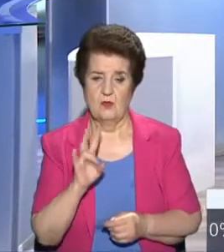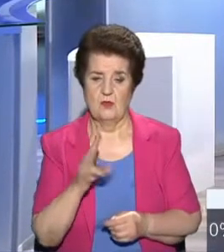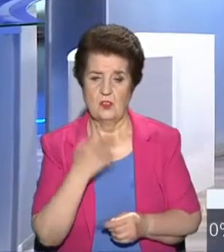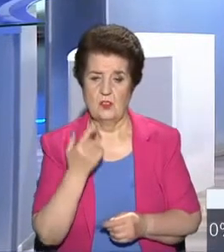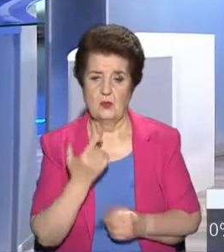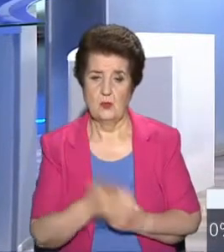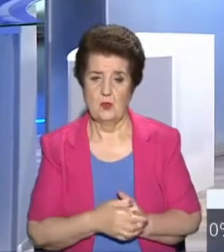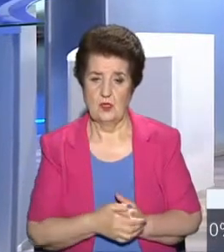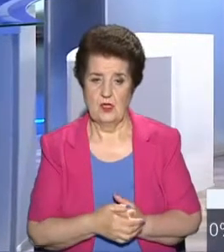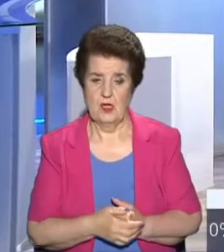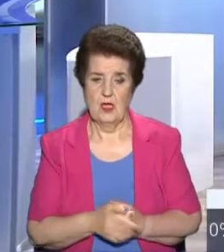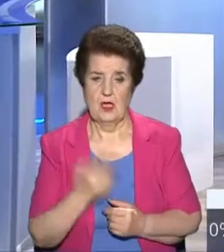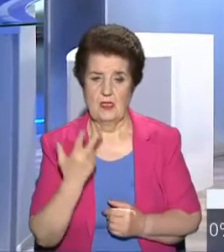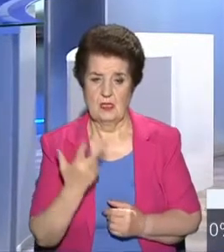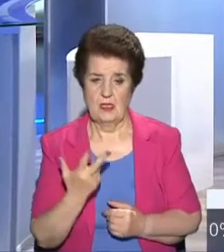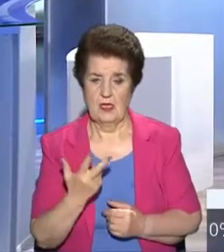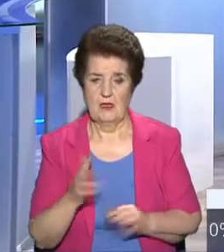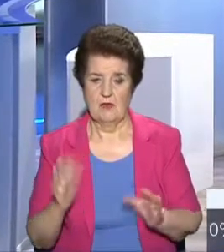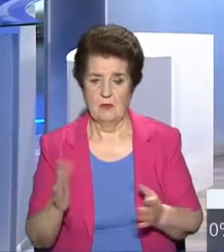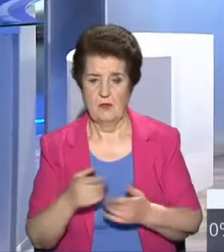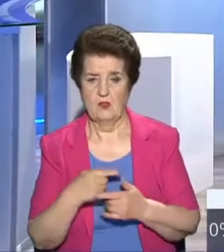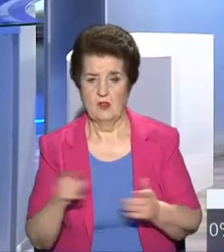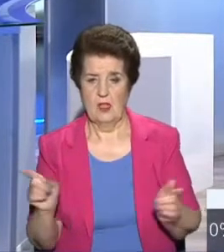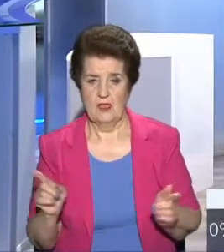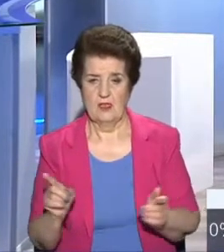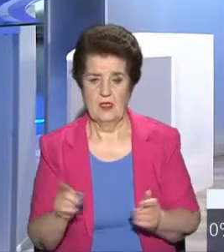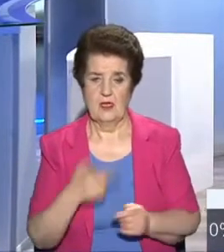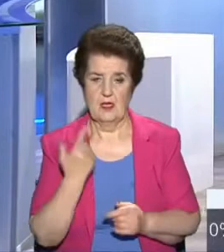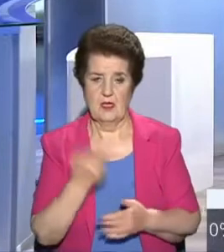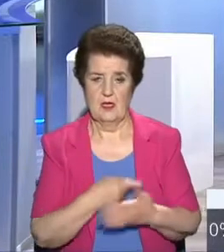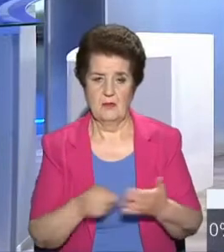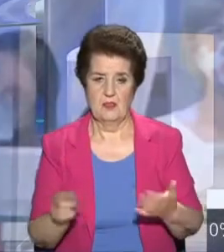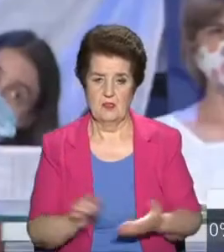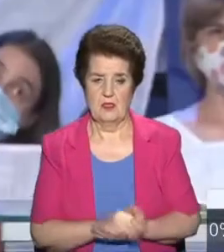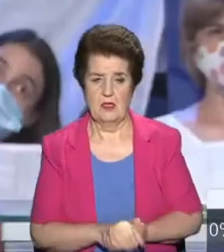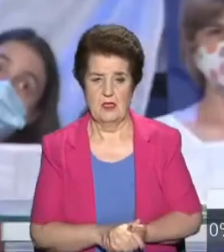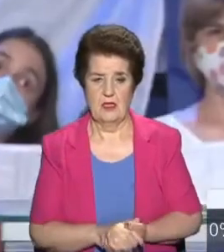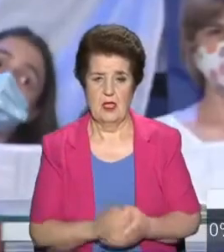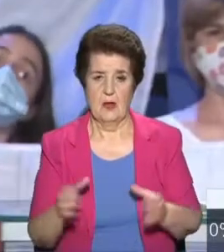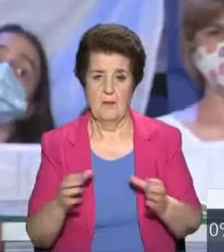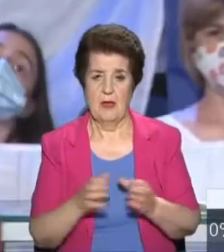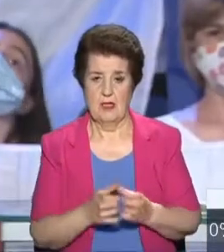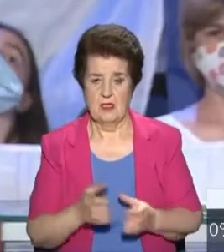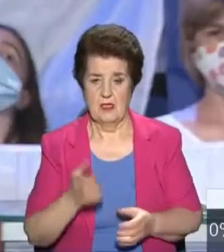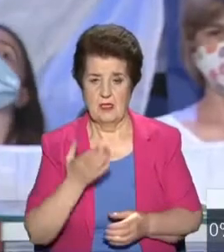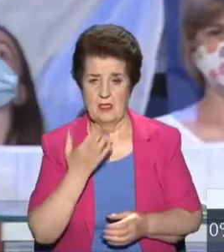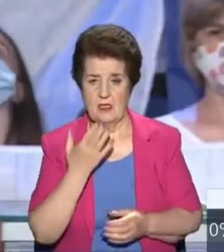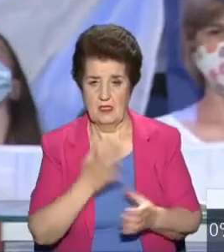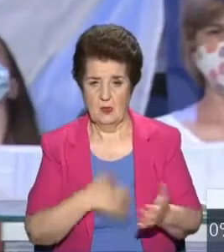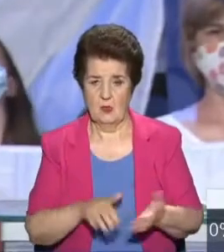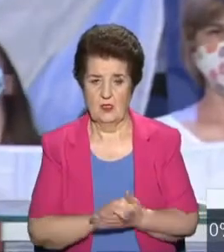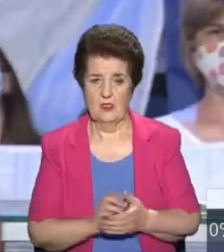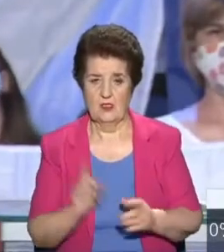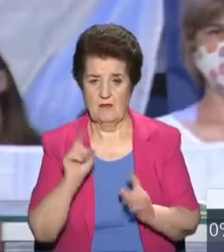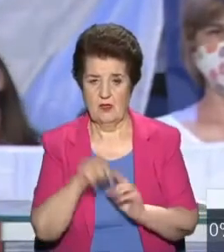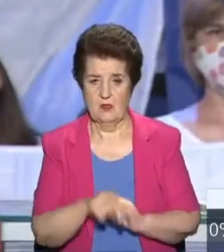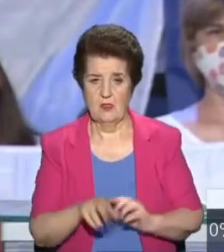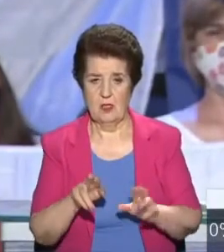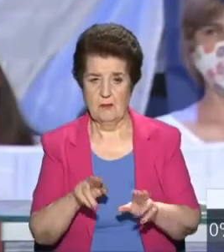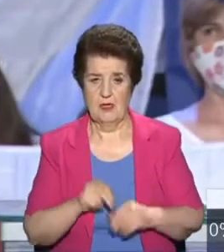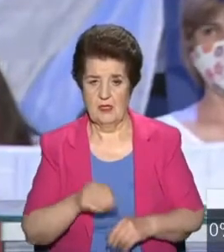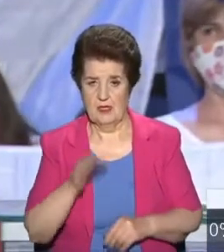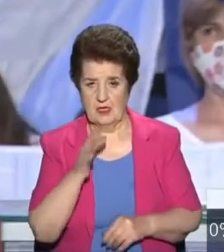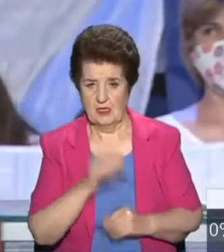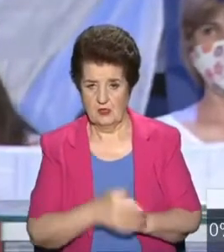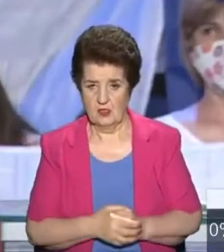aceste trei fenomene și celelalte pe care le am menționat a fost oribil unității naționale va ajunge în Parlamentul de la Chișinău și